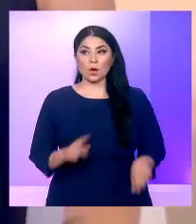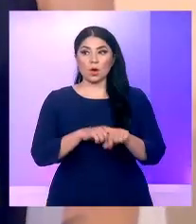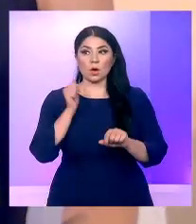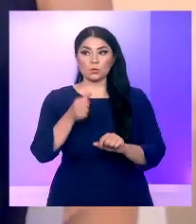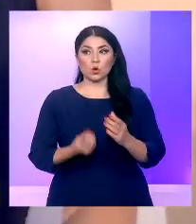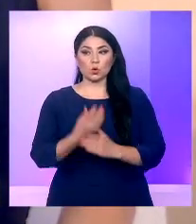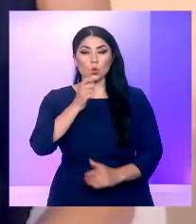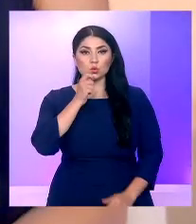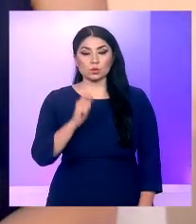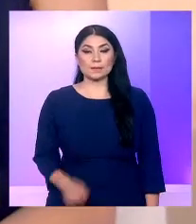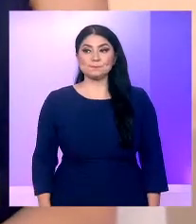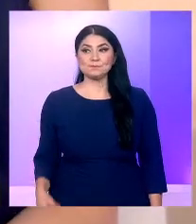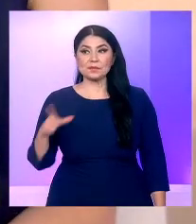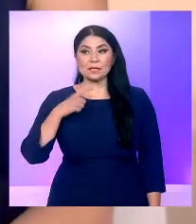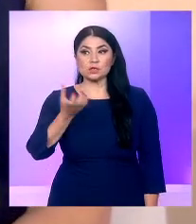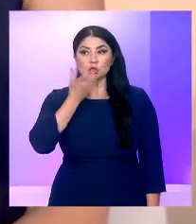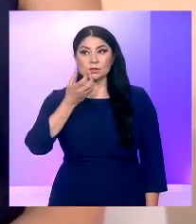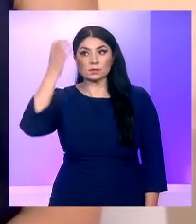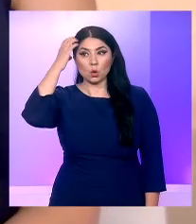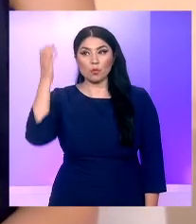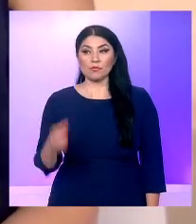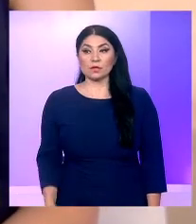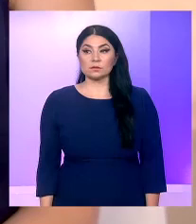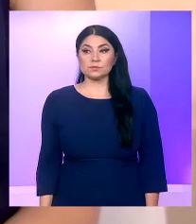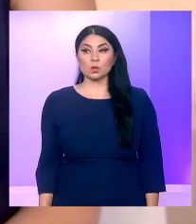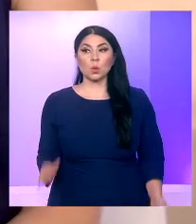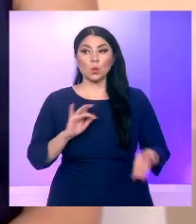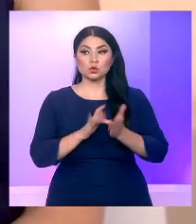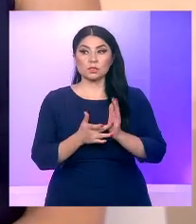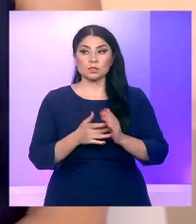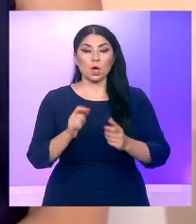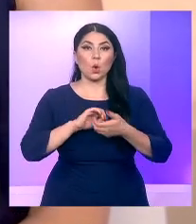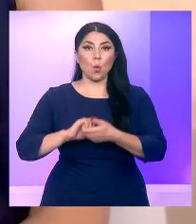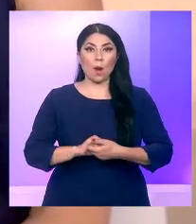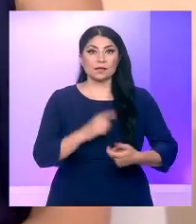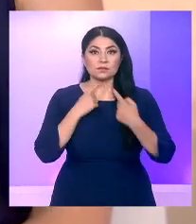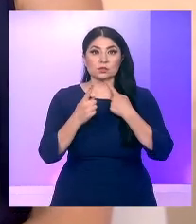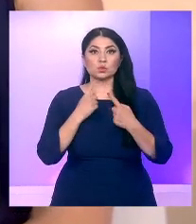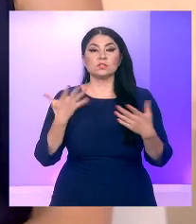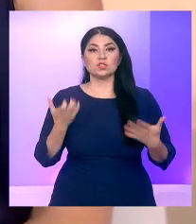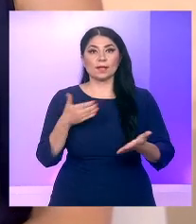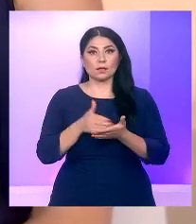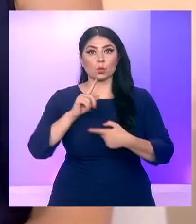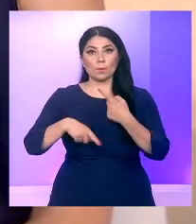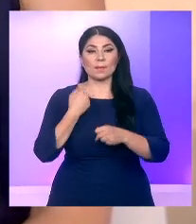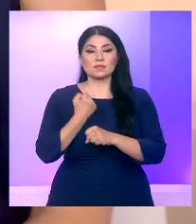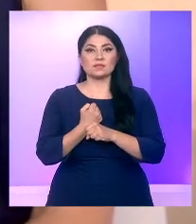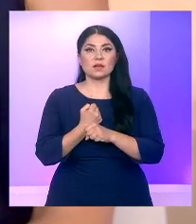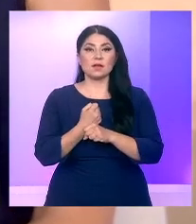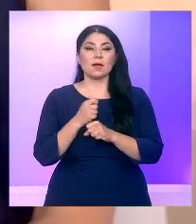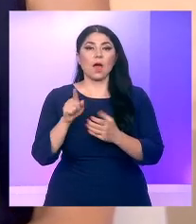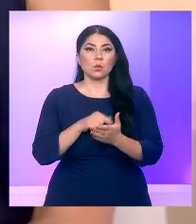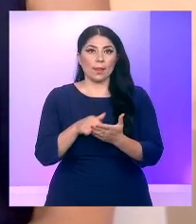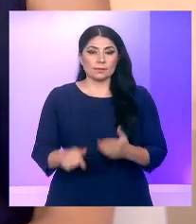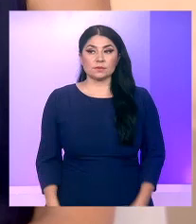Ora 11, un nou jurnal, este ședință de guvern de urgență. Coaliția discută cheltuielile pe care urmează să le taie. Cum